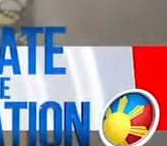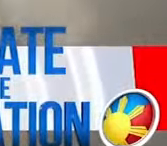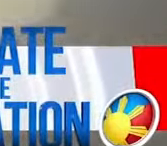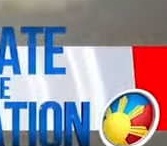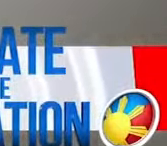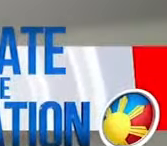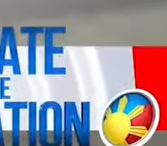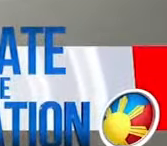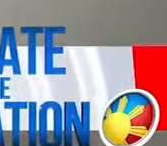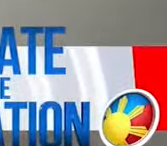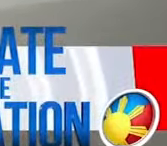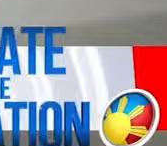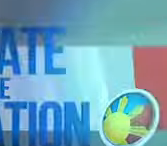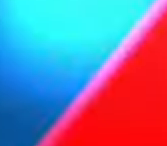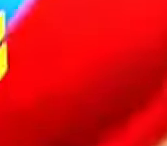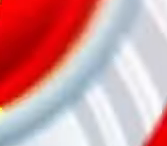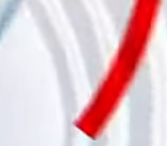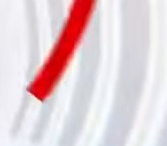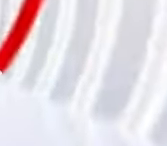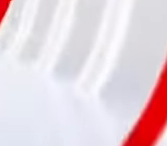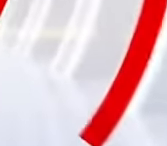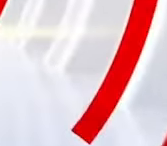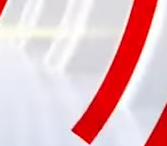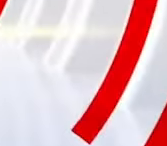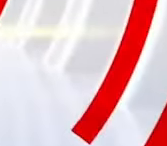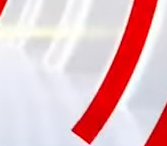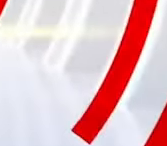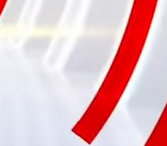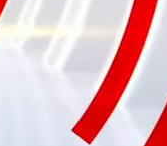pagbalik ng State of the Nation